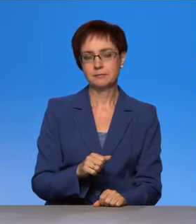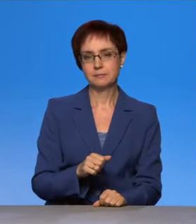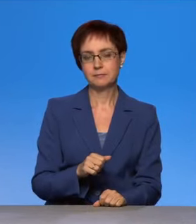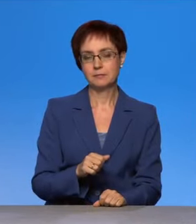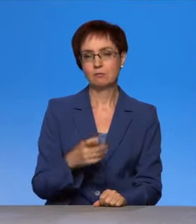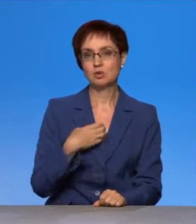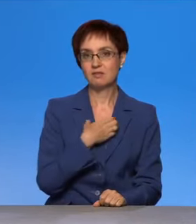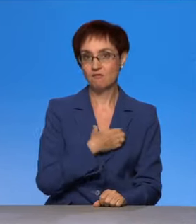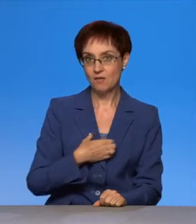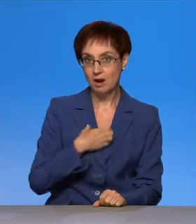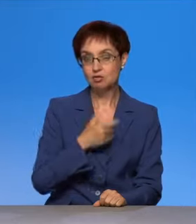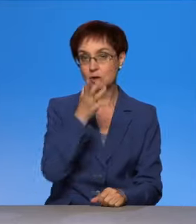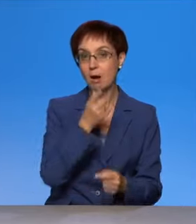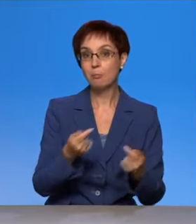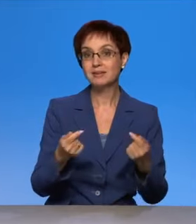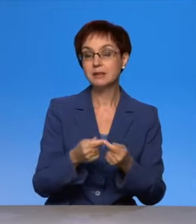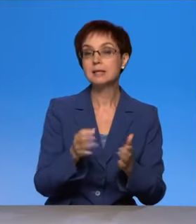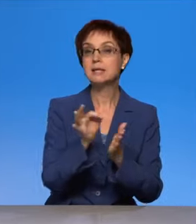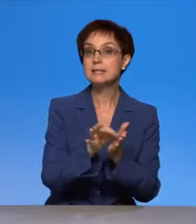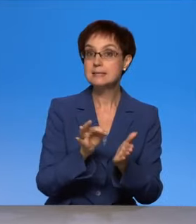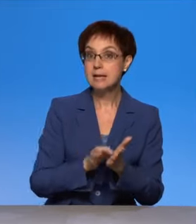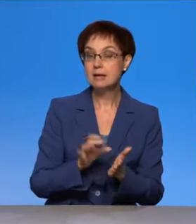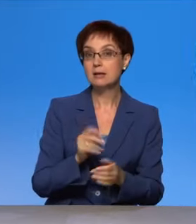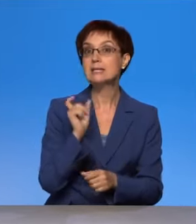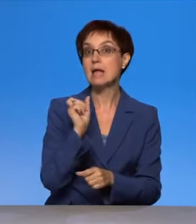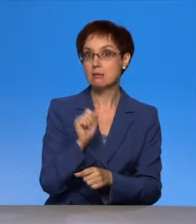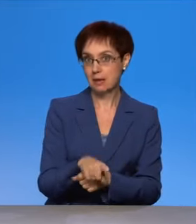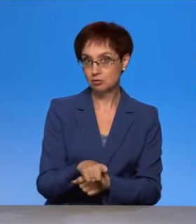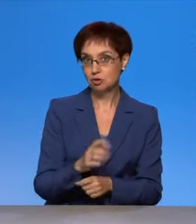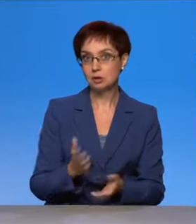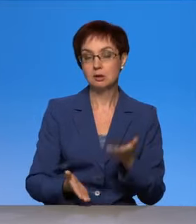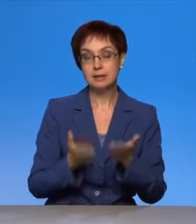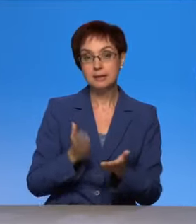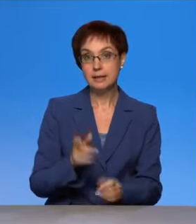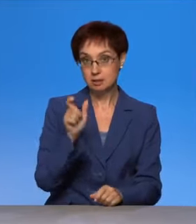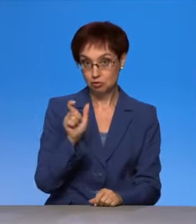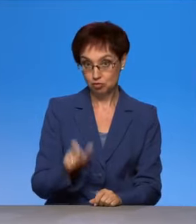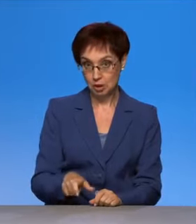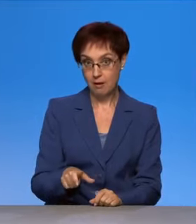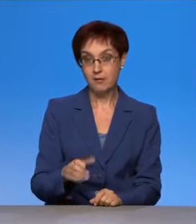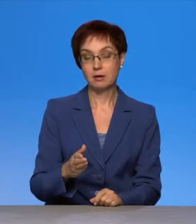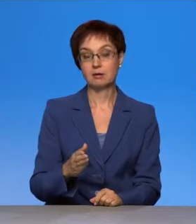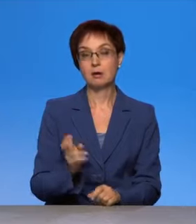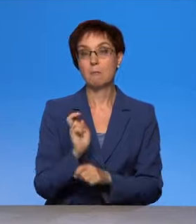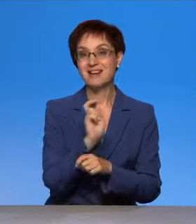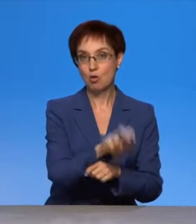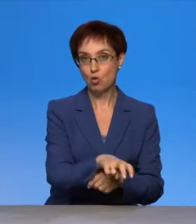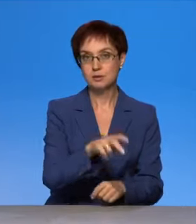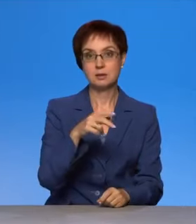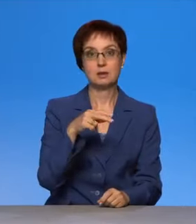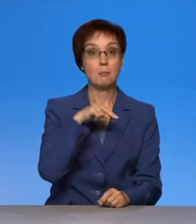важно определить цели и задачи. Да? Если человек идет решать свои проблемы, да, то